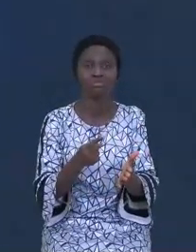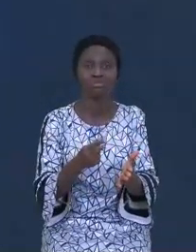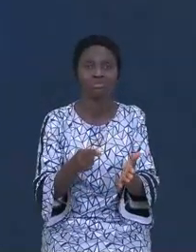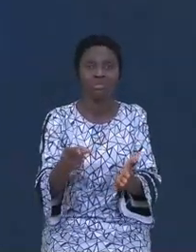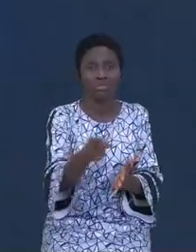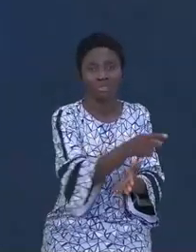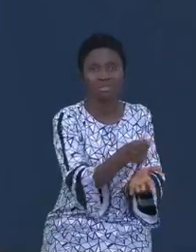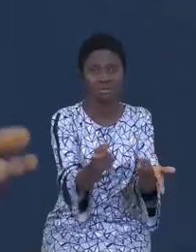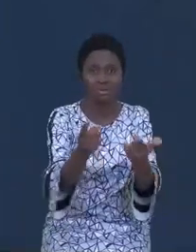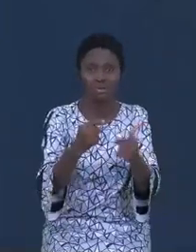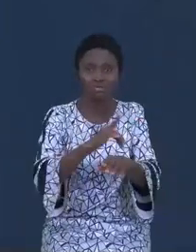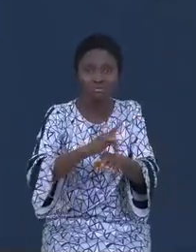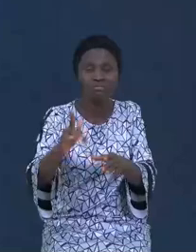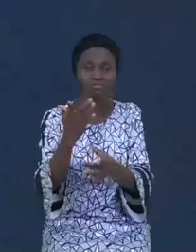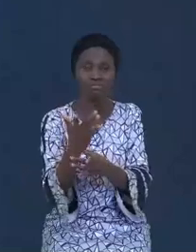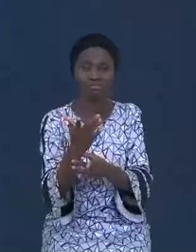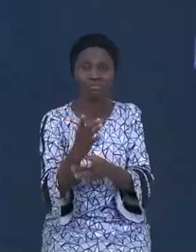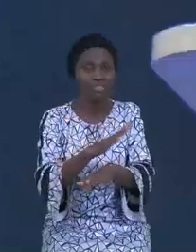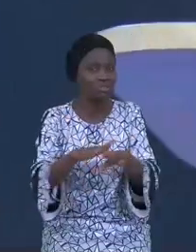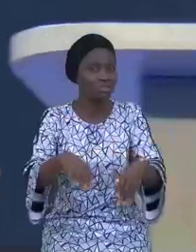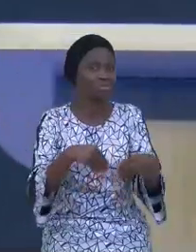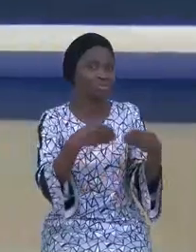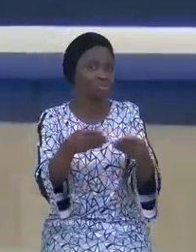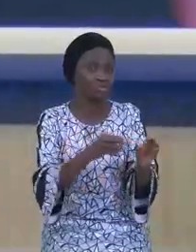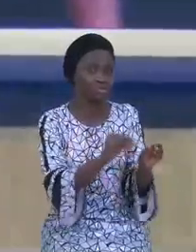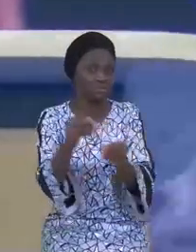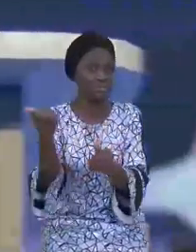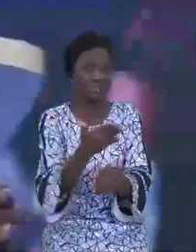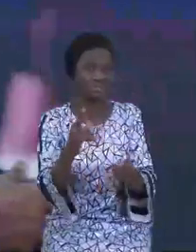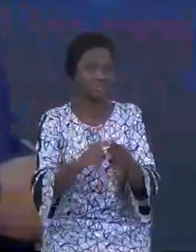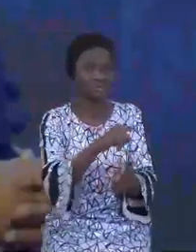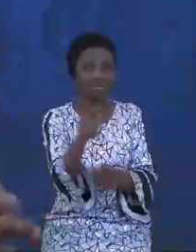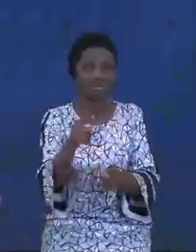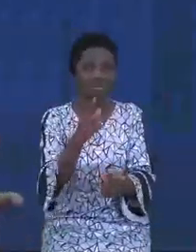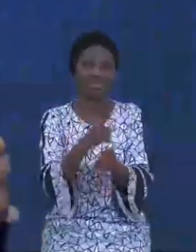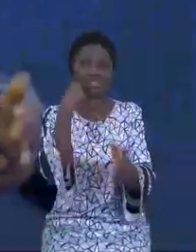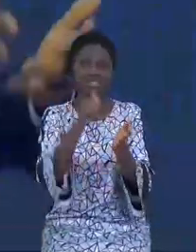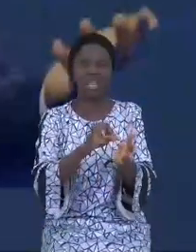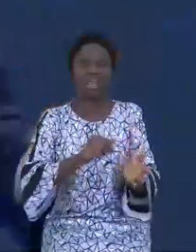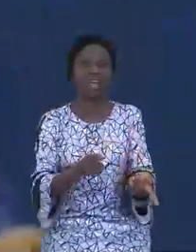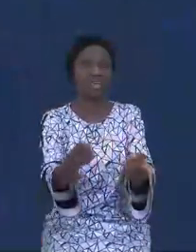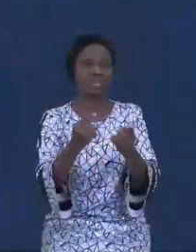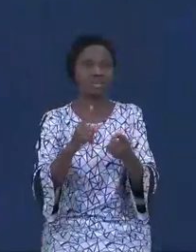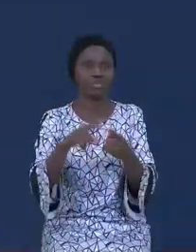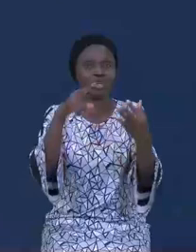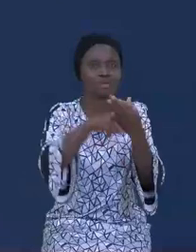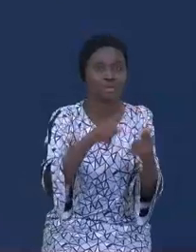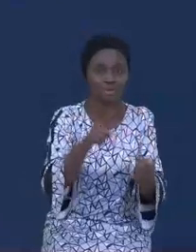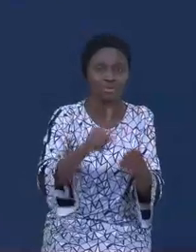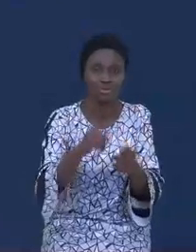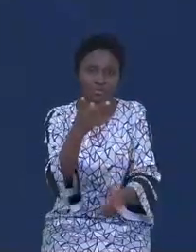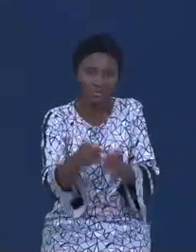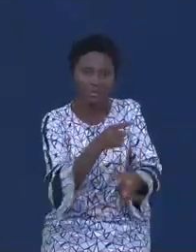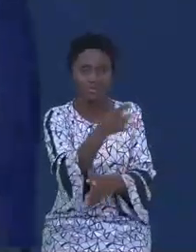vides, elle ne te donne rien. Ils disent, oh, je suis venu te visiter,